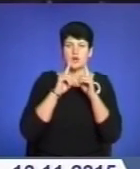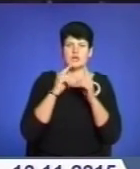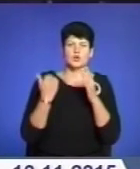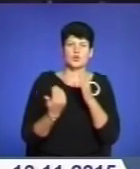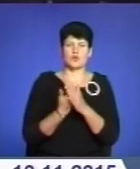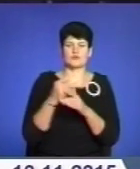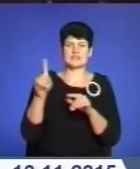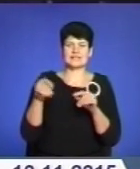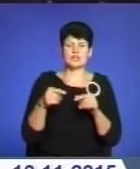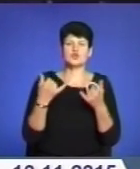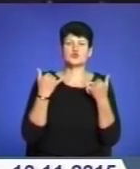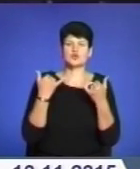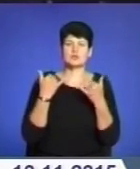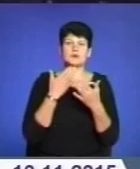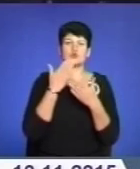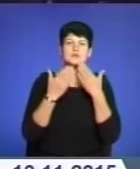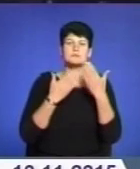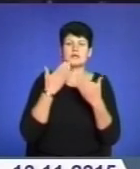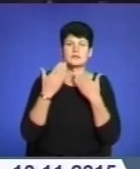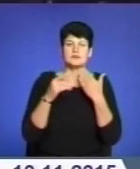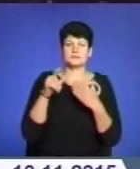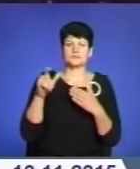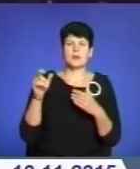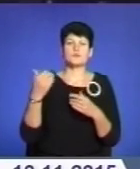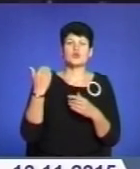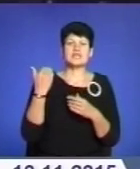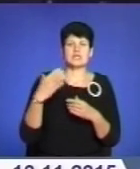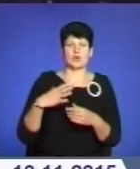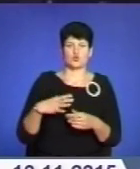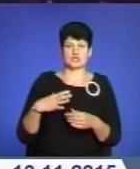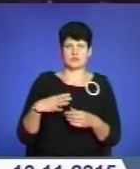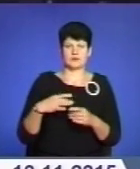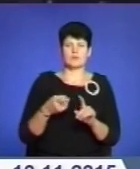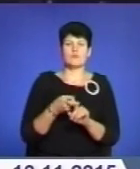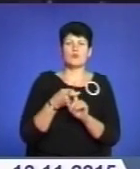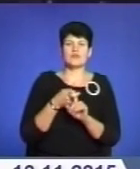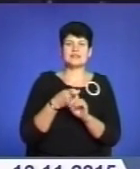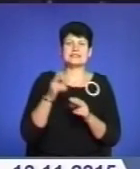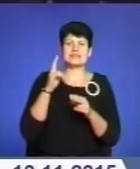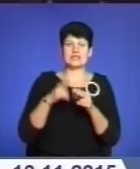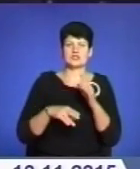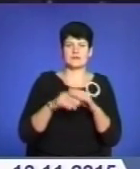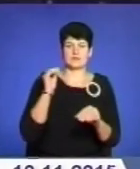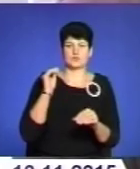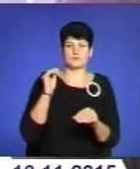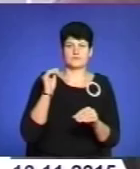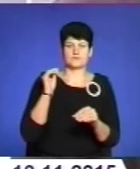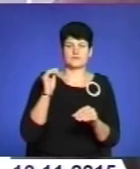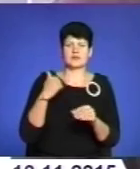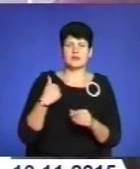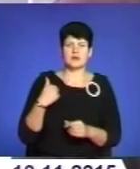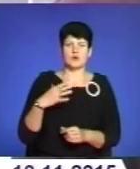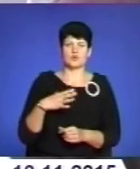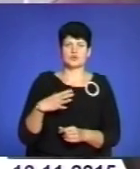скликання. Сьогодні ж ми розпитували жителів обласного центру про їхні очікування, пов'язані із завершенням виборів. Я очікую,